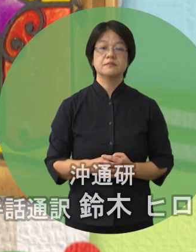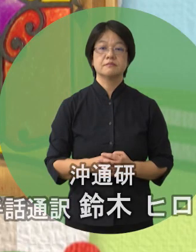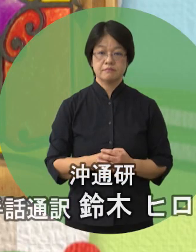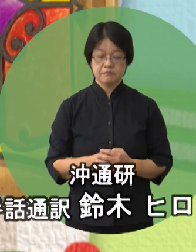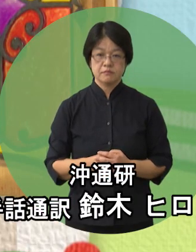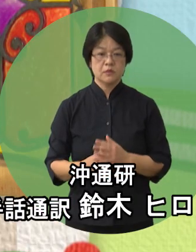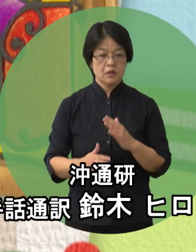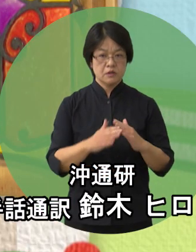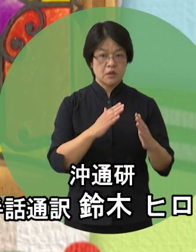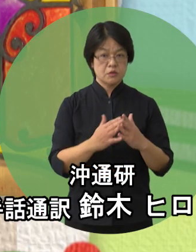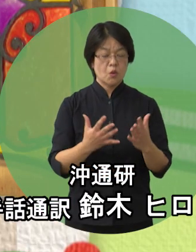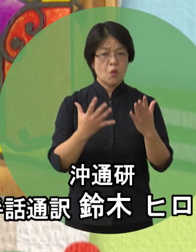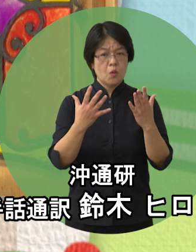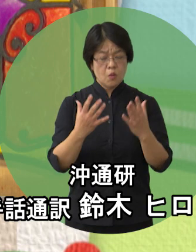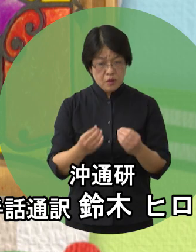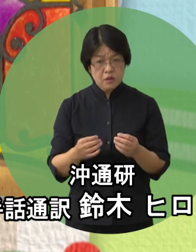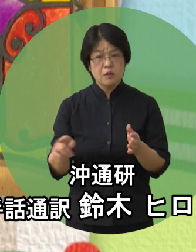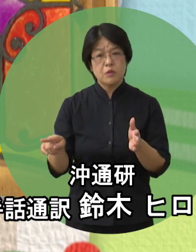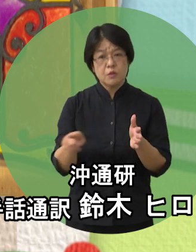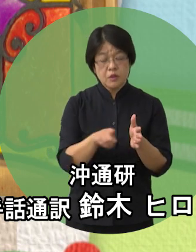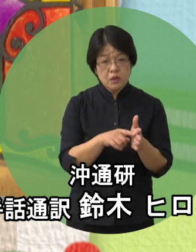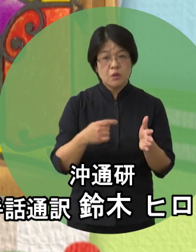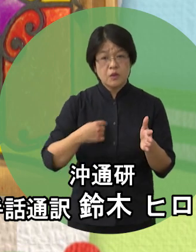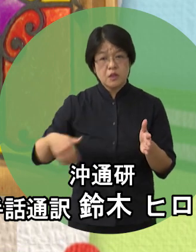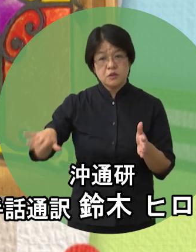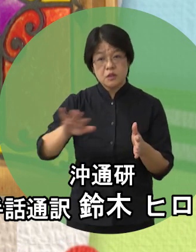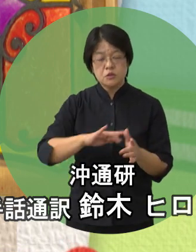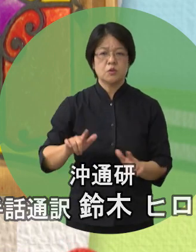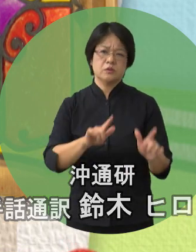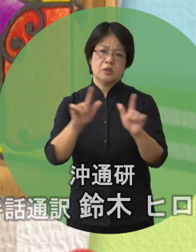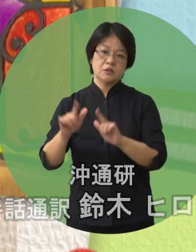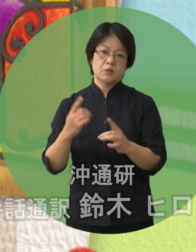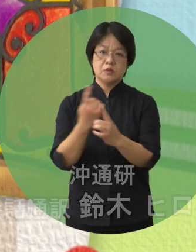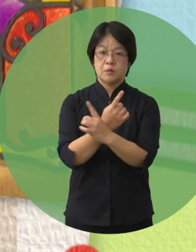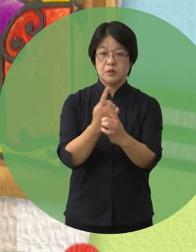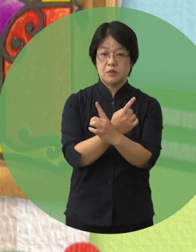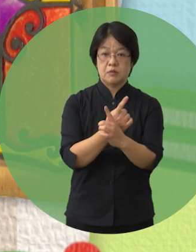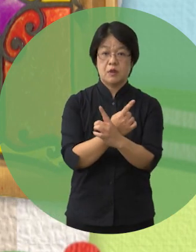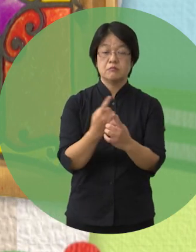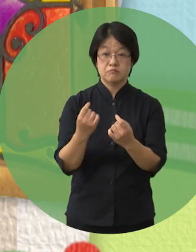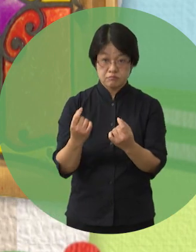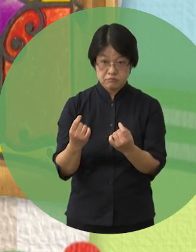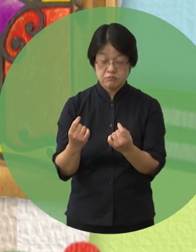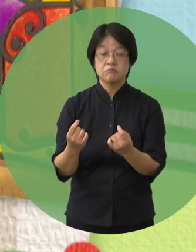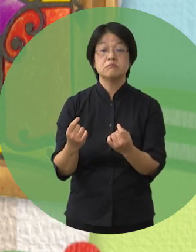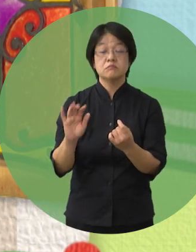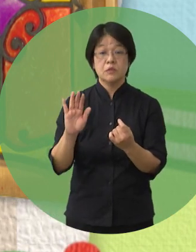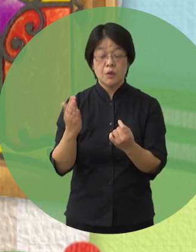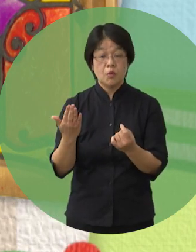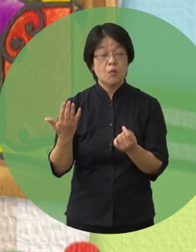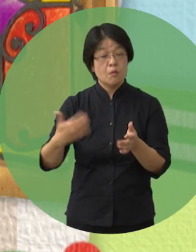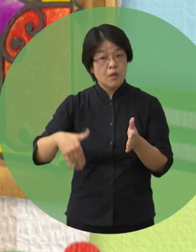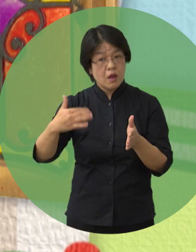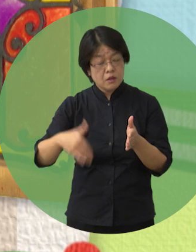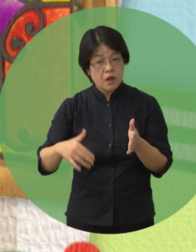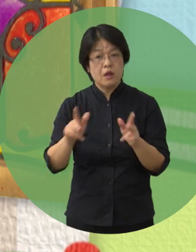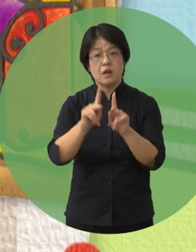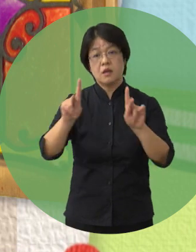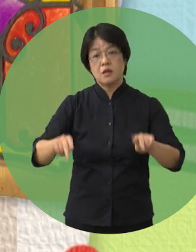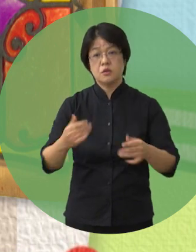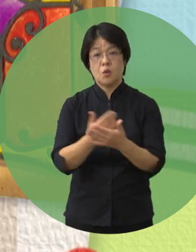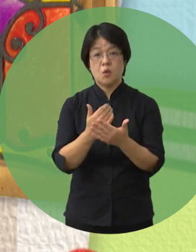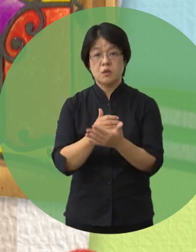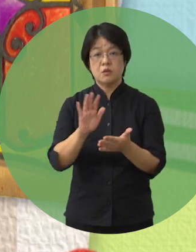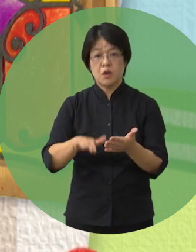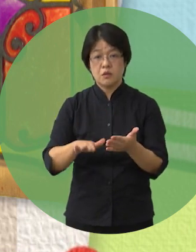終戦から今日に至るまで私たちの暮らしも様変わりする中、未だ大きな課題として残っているのが